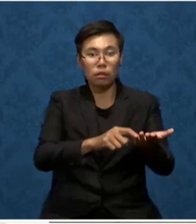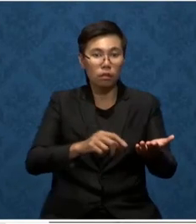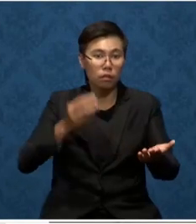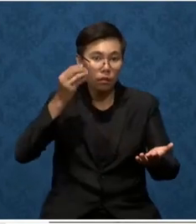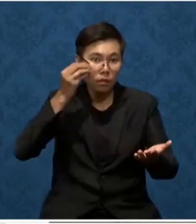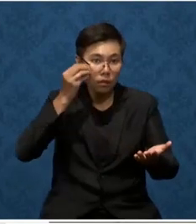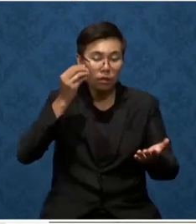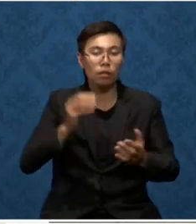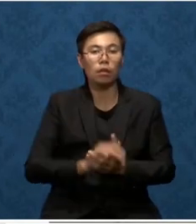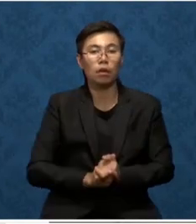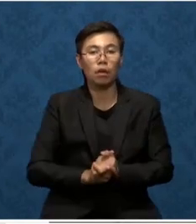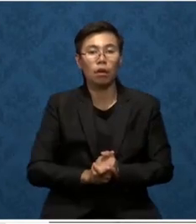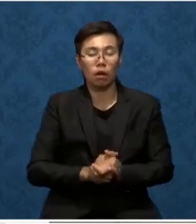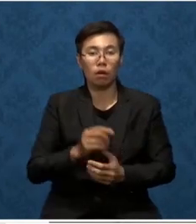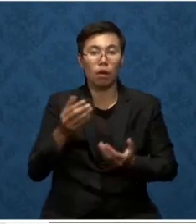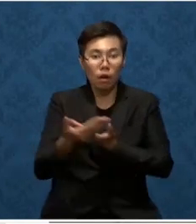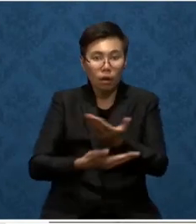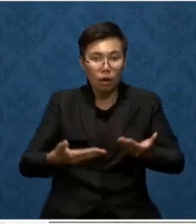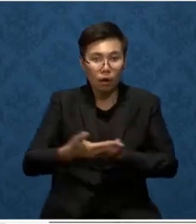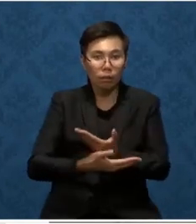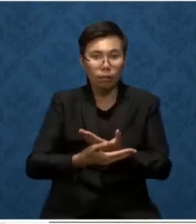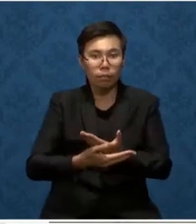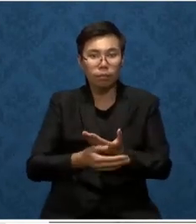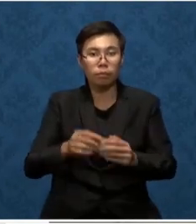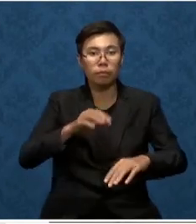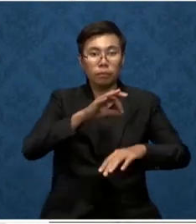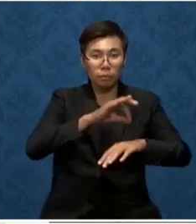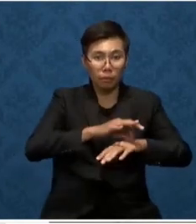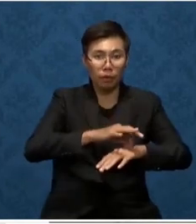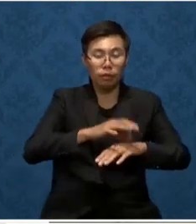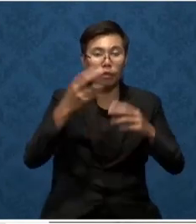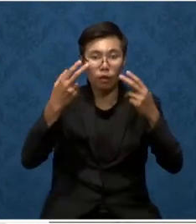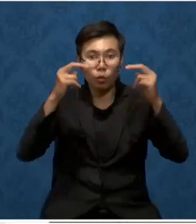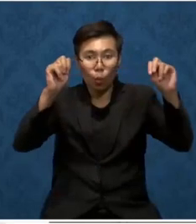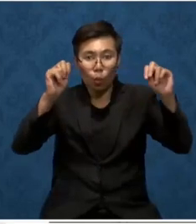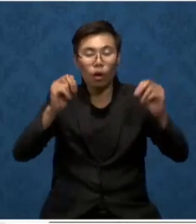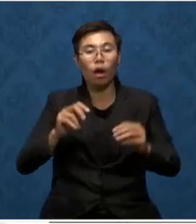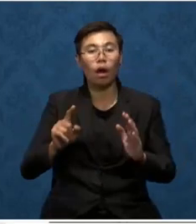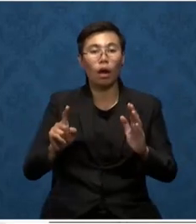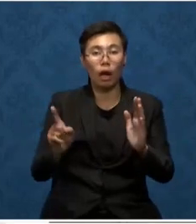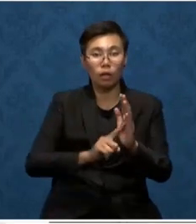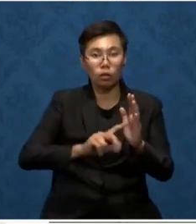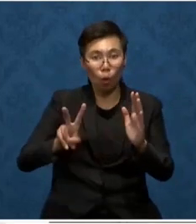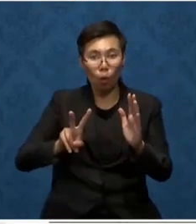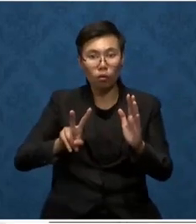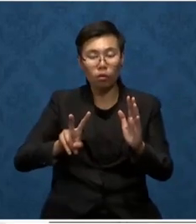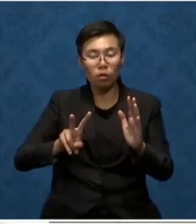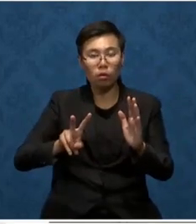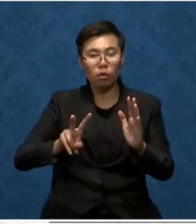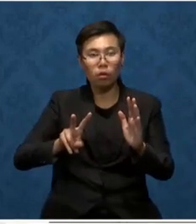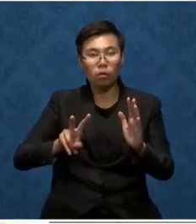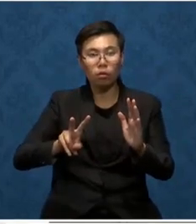รัฐสภาพิจารณาเห็นชอบแต่งตั้งเป็นนายกในครั้งที่ 2ได้โดย